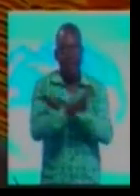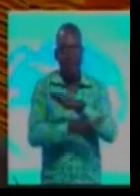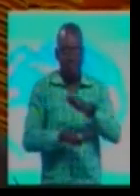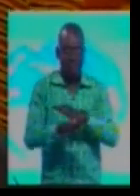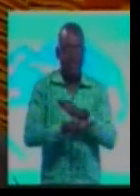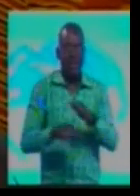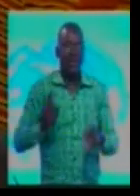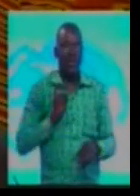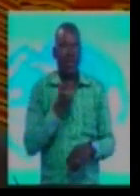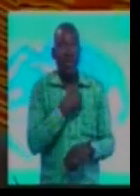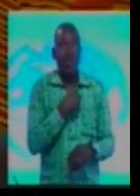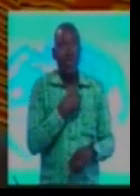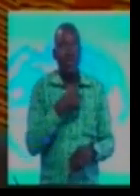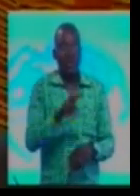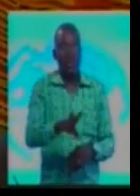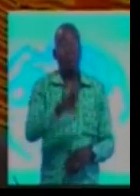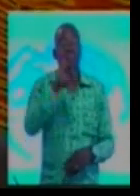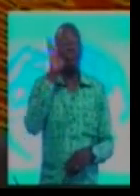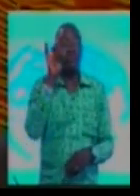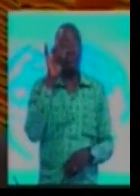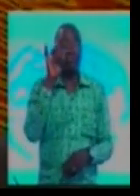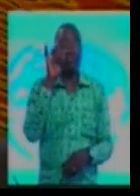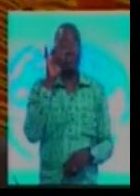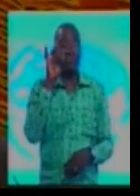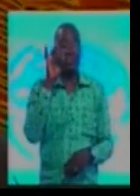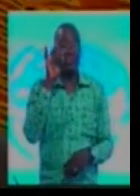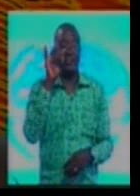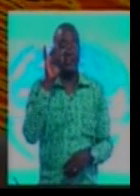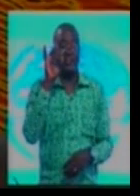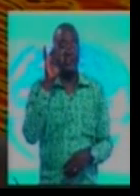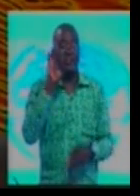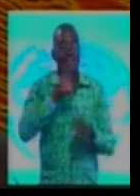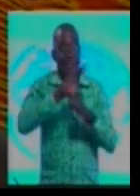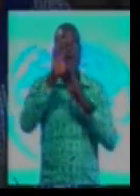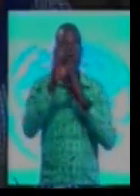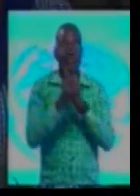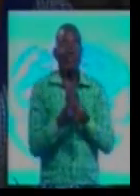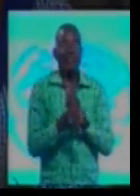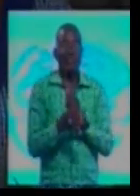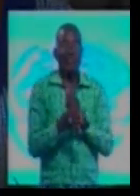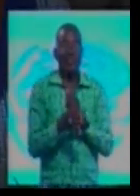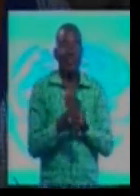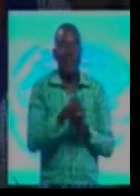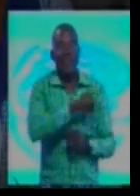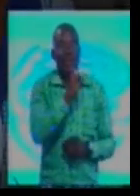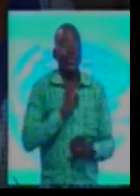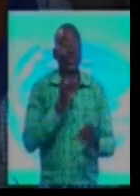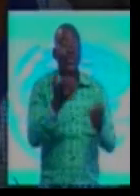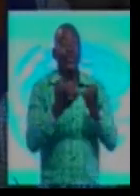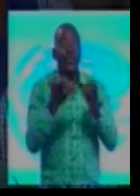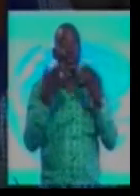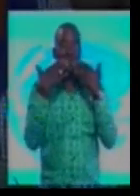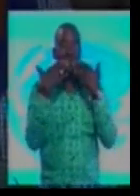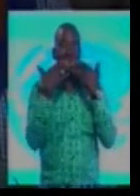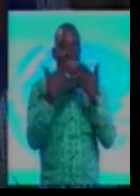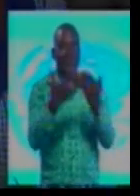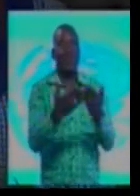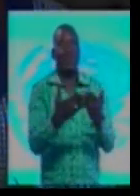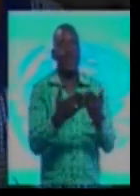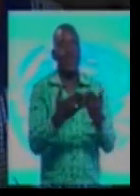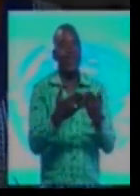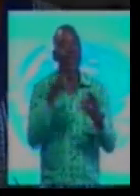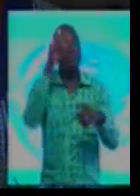allons tirer en tout cas les conclusions. Je voudrais en tout cas saluer la main